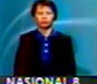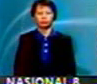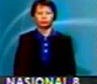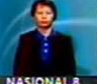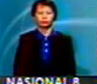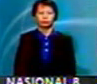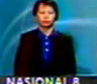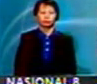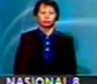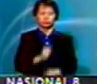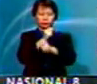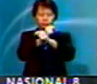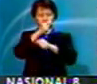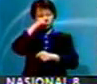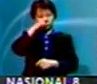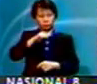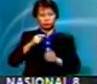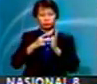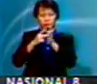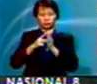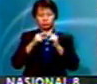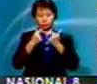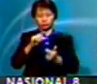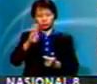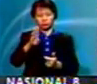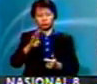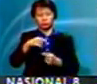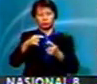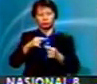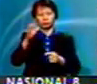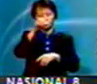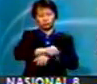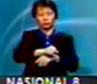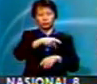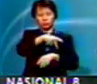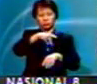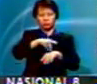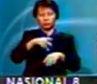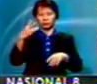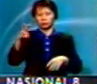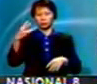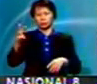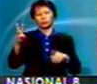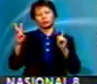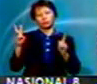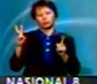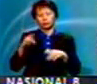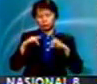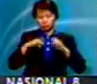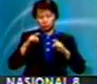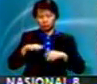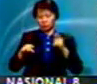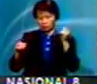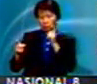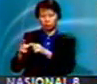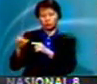Sementara itu, juara bertahan Thailand memulakan kempen kumpulan B dengan bergaya apabila membelasah Filipina 16-1. Australia pula membelasah